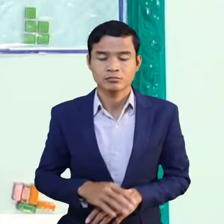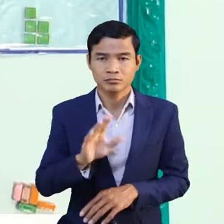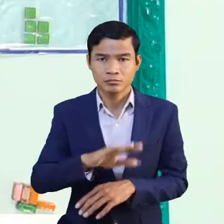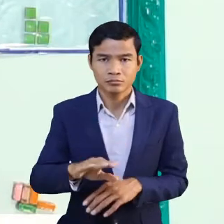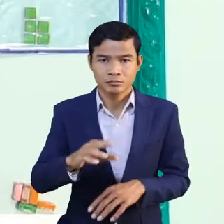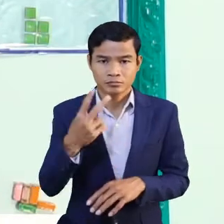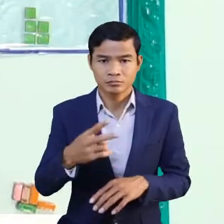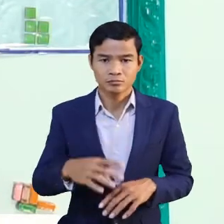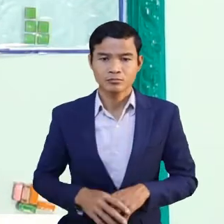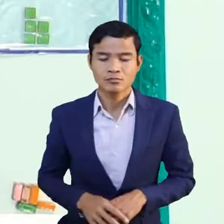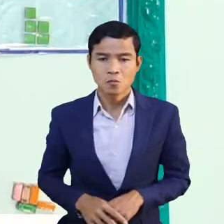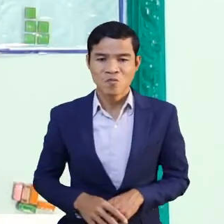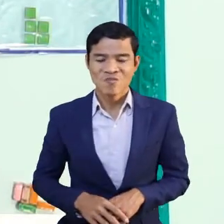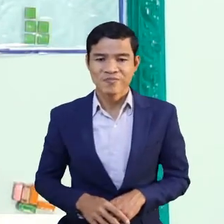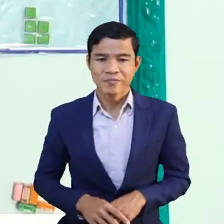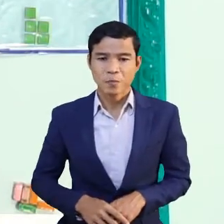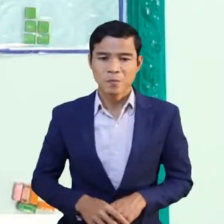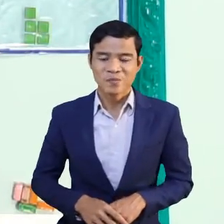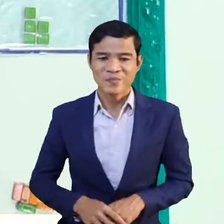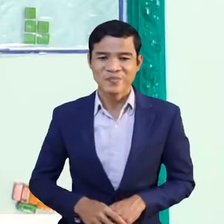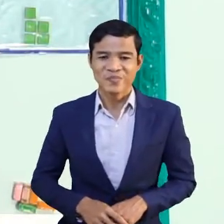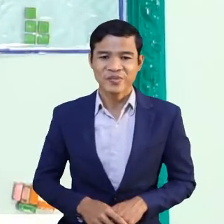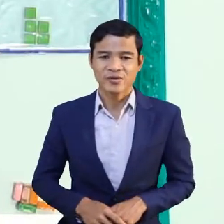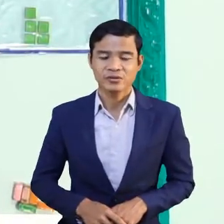មើលទាំងអស់គ្នា